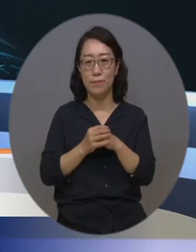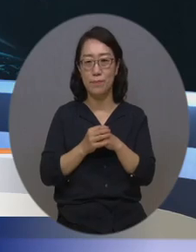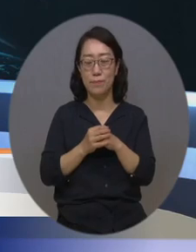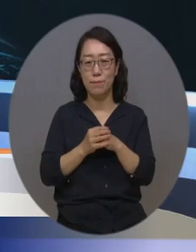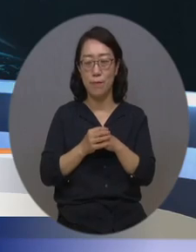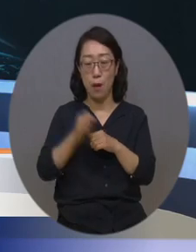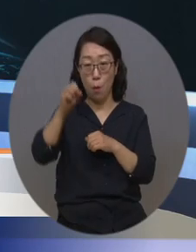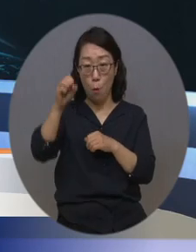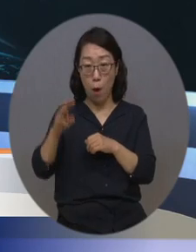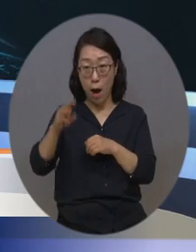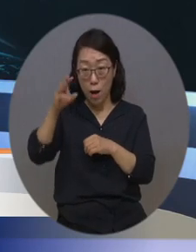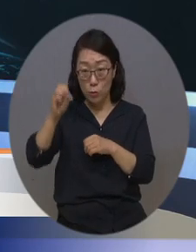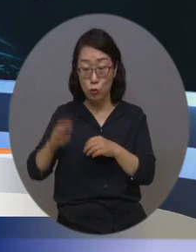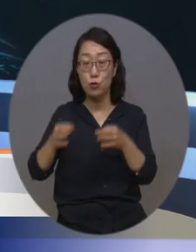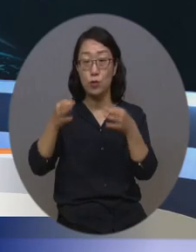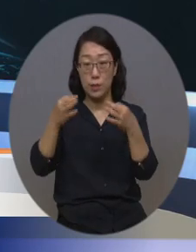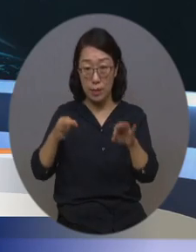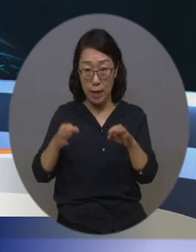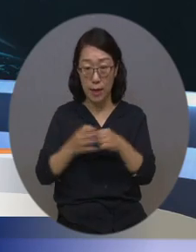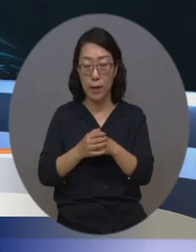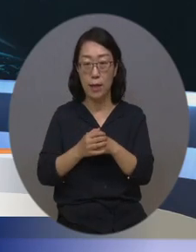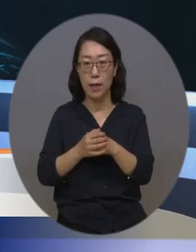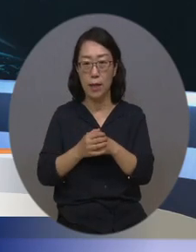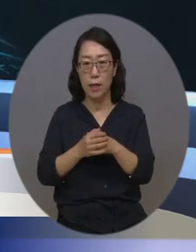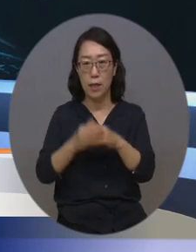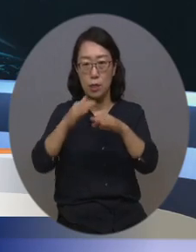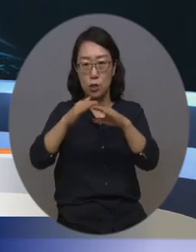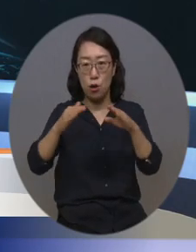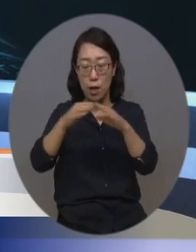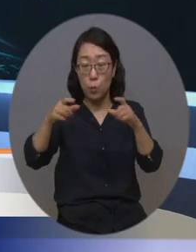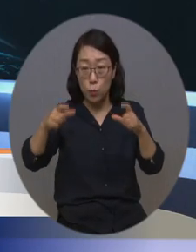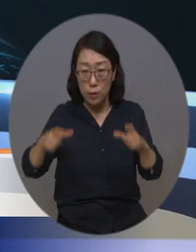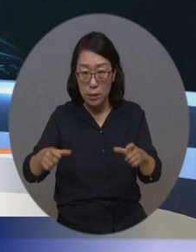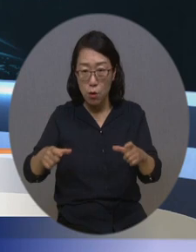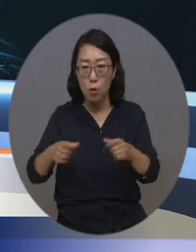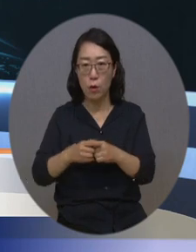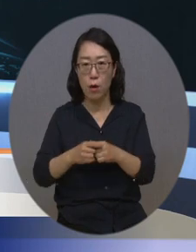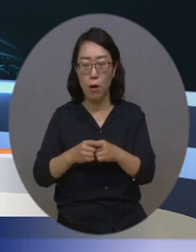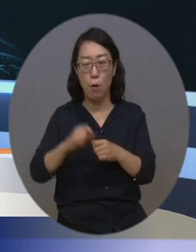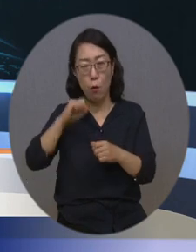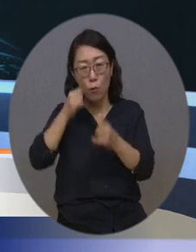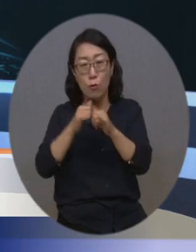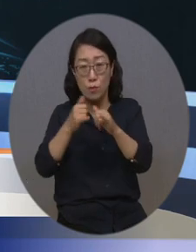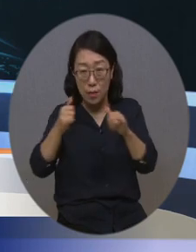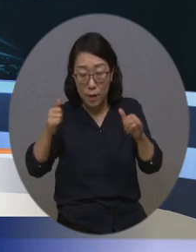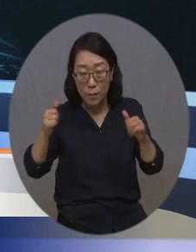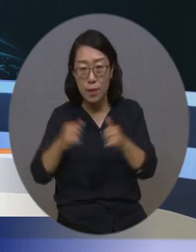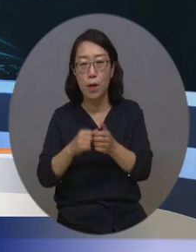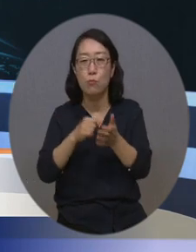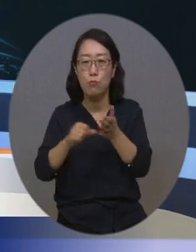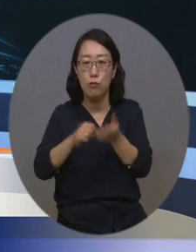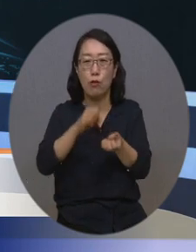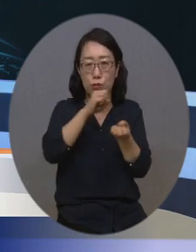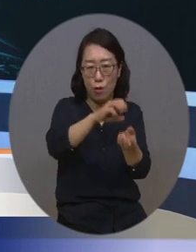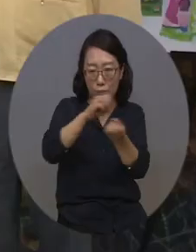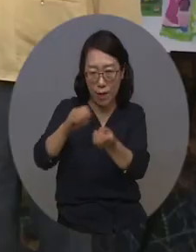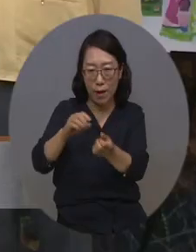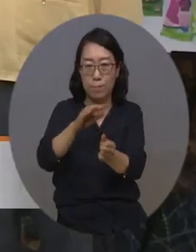광주은행 이 전남지역 수회 민 들에게 긴급 구호품을 지원하며 따뜻한 손길을 전했습니다